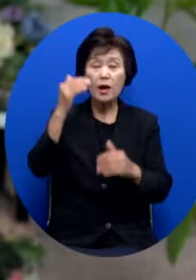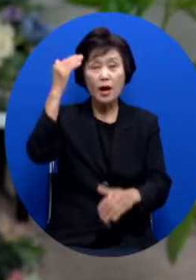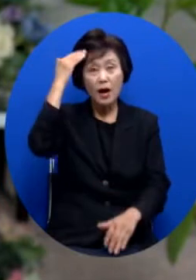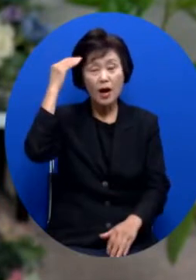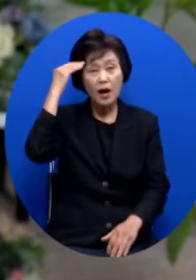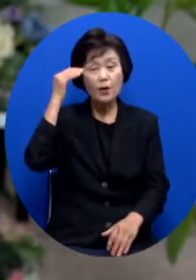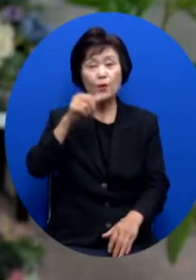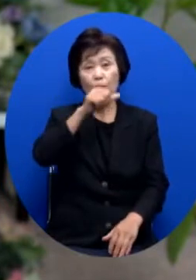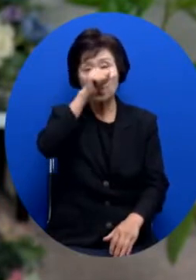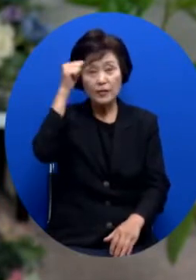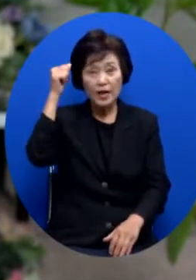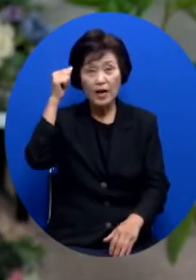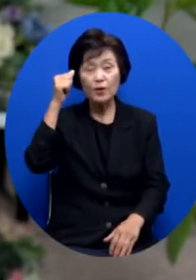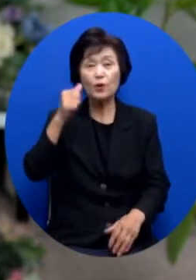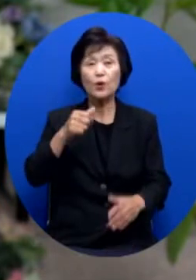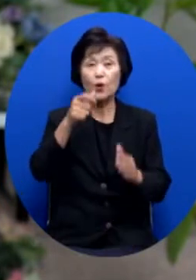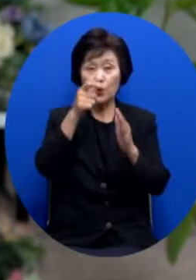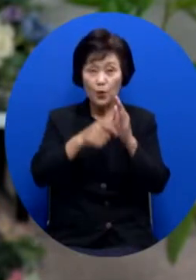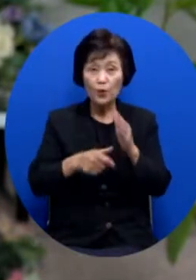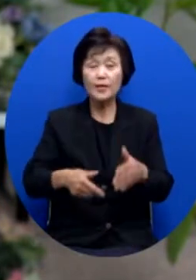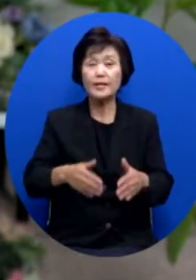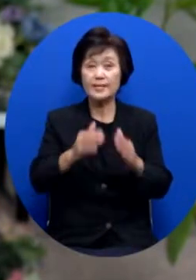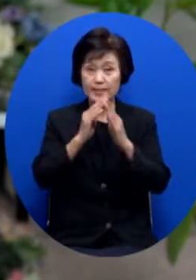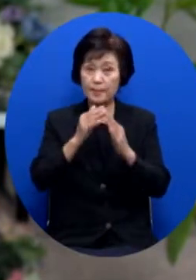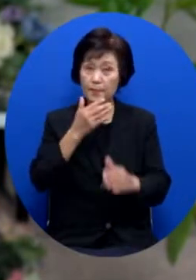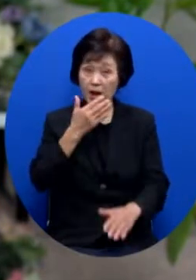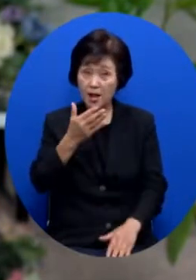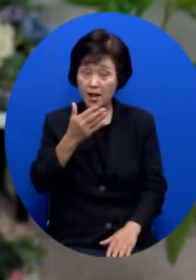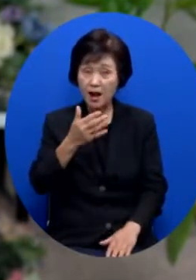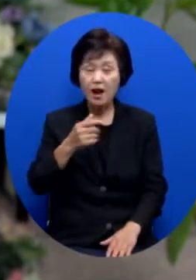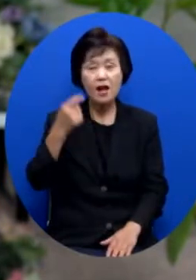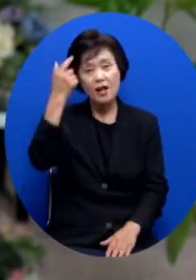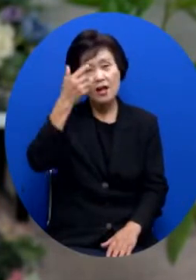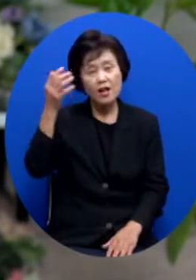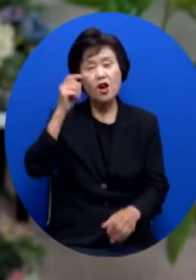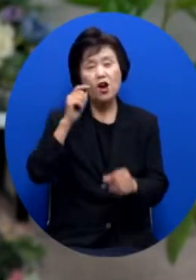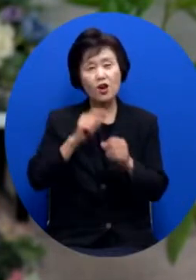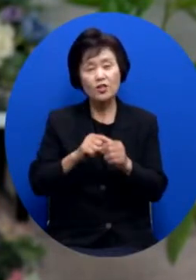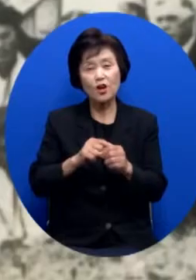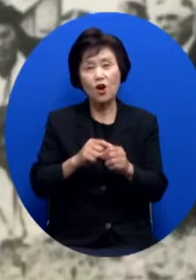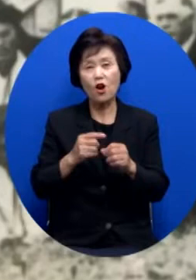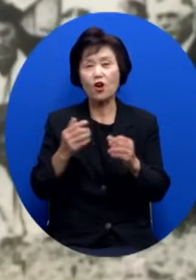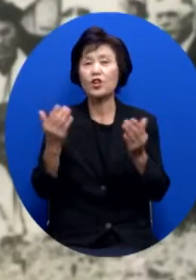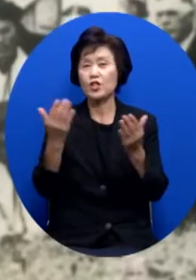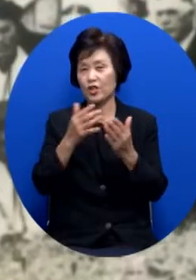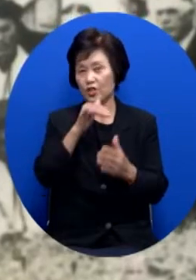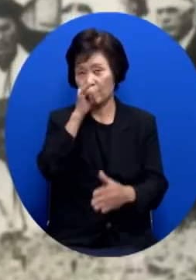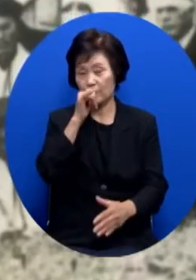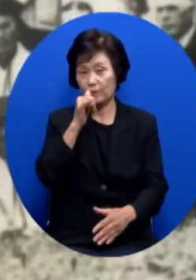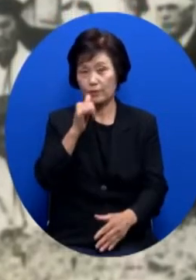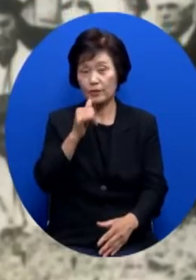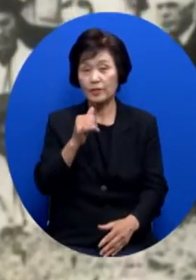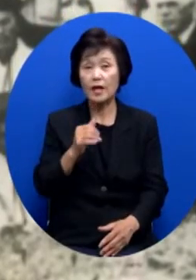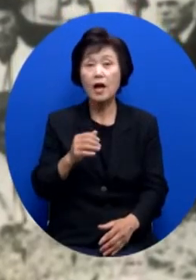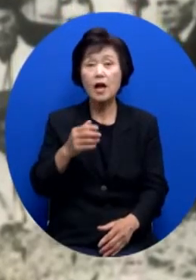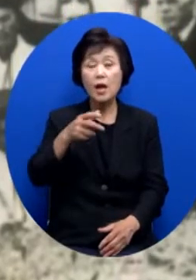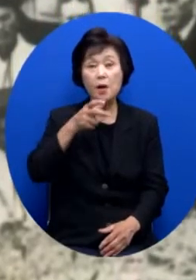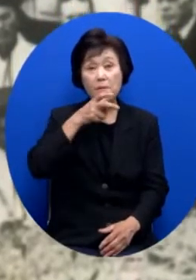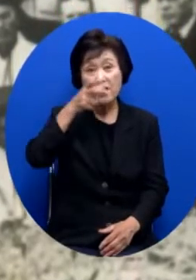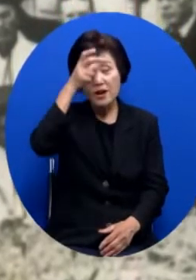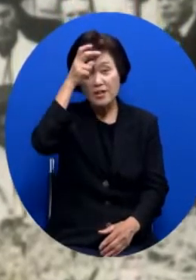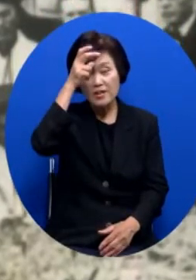한국장로교총회 설립을 가능케한 영적인 사건이 있습니다 바로 평양